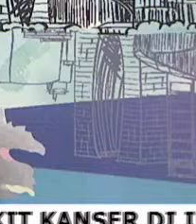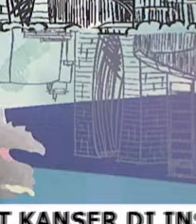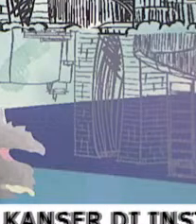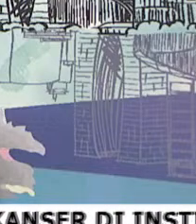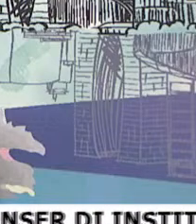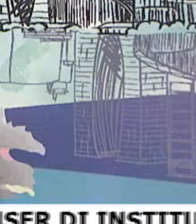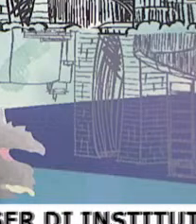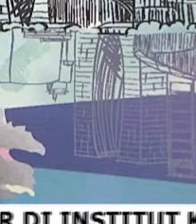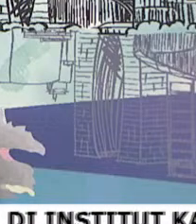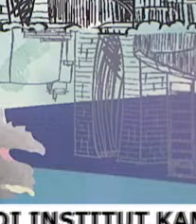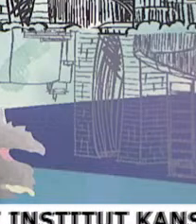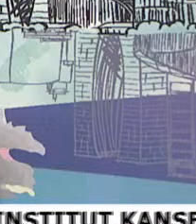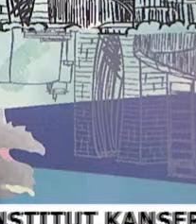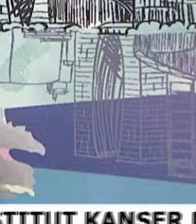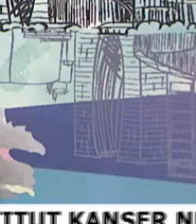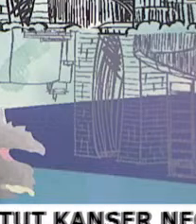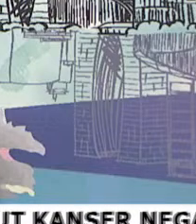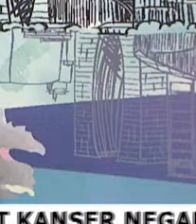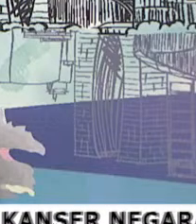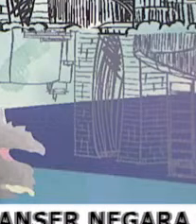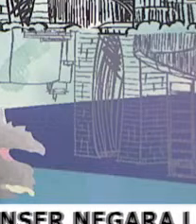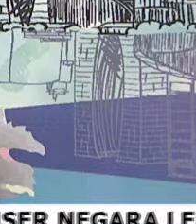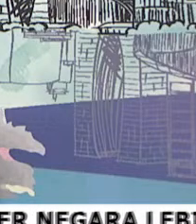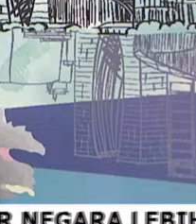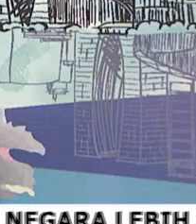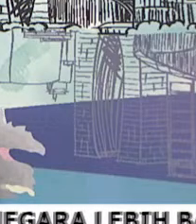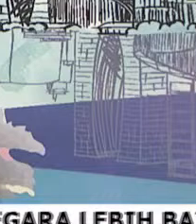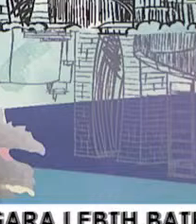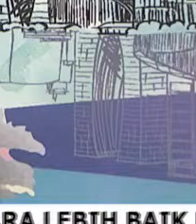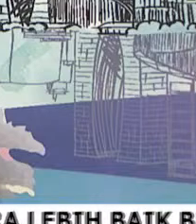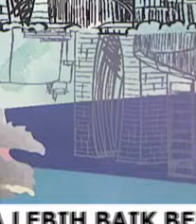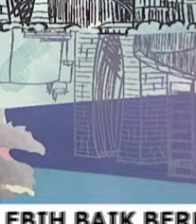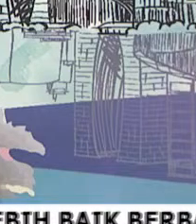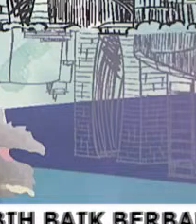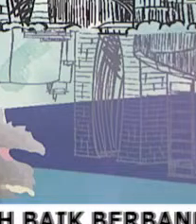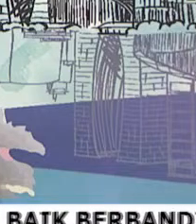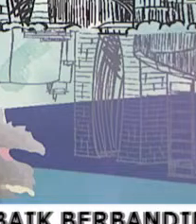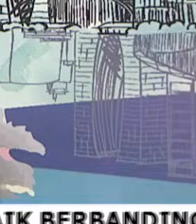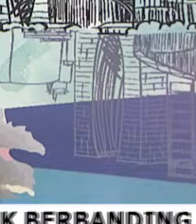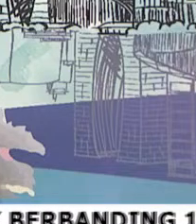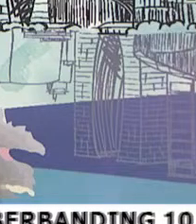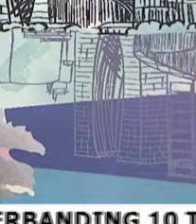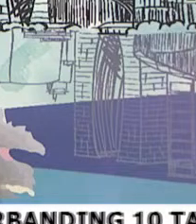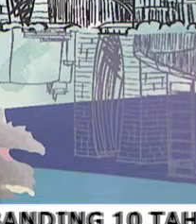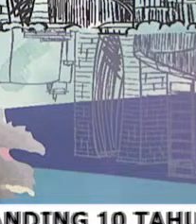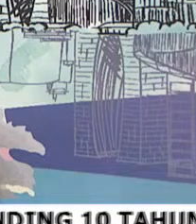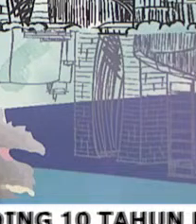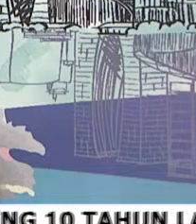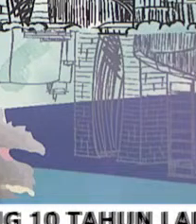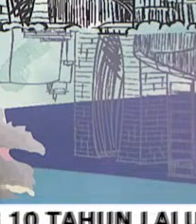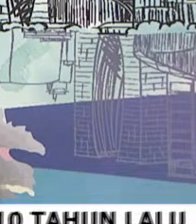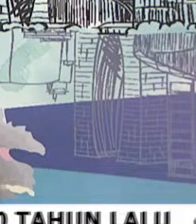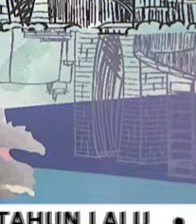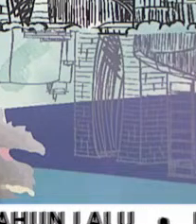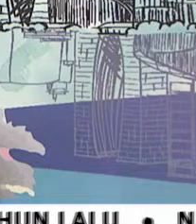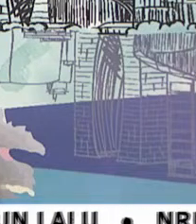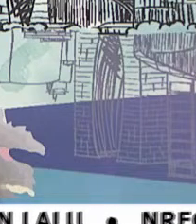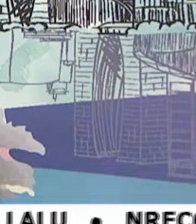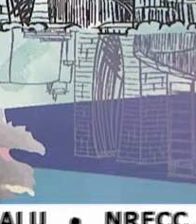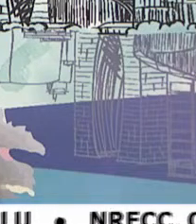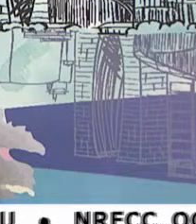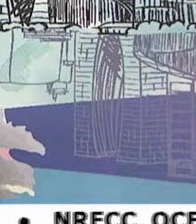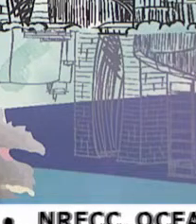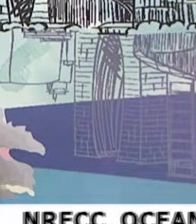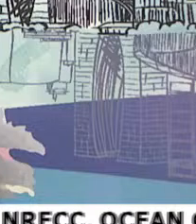disebabkan oleh rokok elektronik Yang Telah dilaporkan dalam tempoh 5 tahun kebelakangan ini dan soalan berikutnya yang